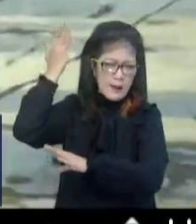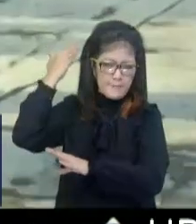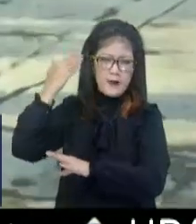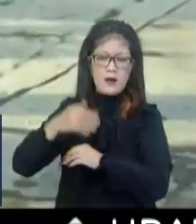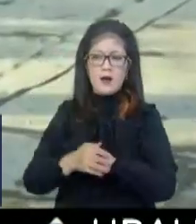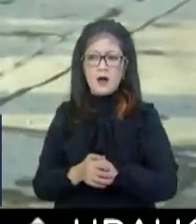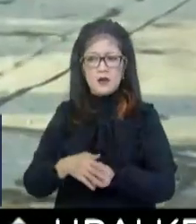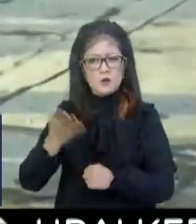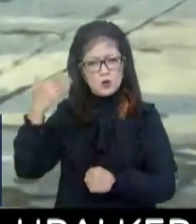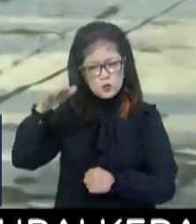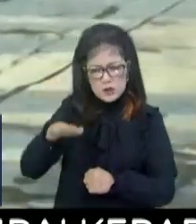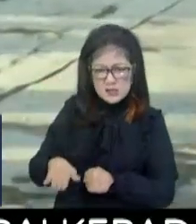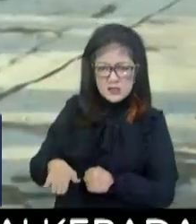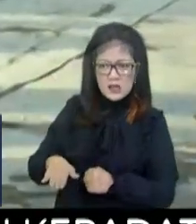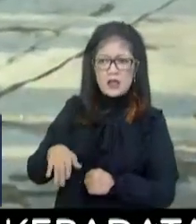masih kecil sudah ada.